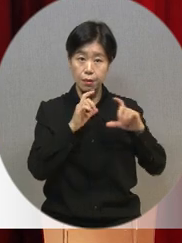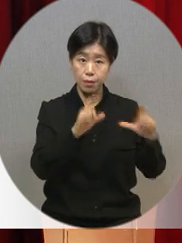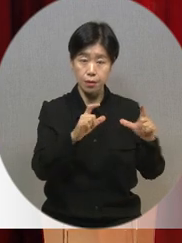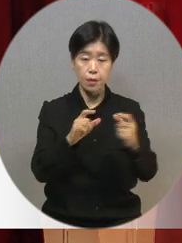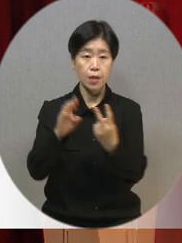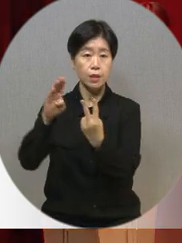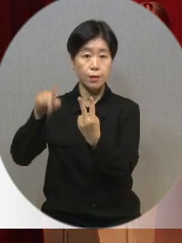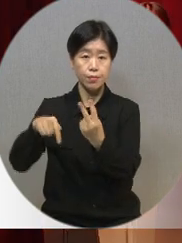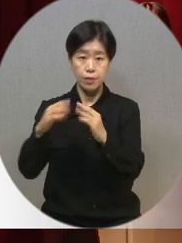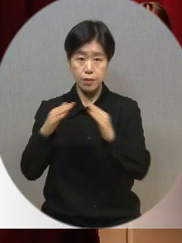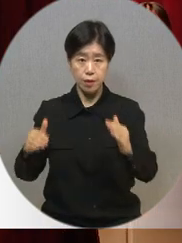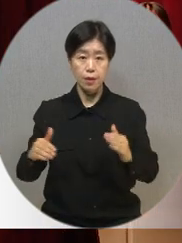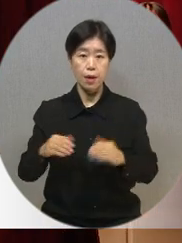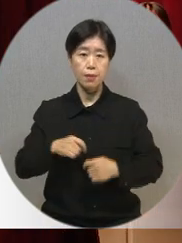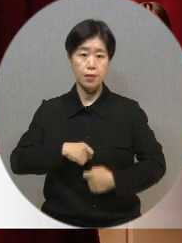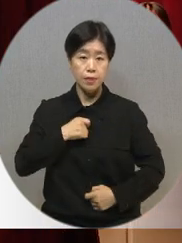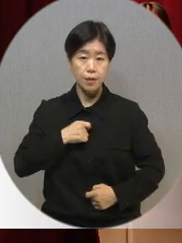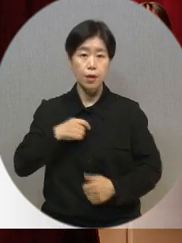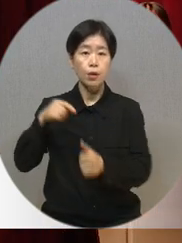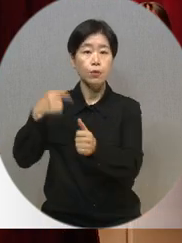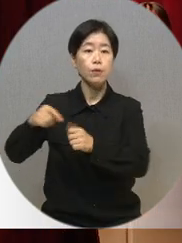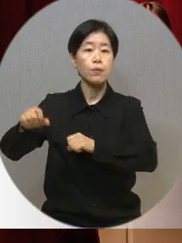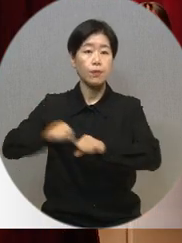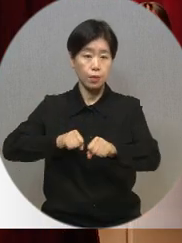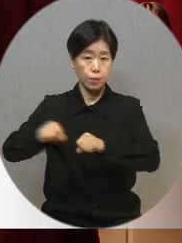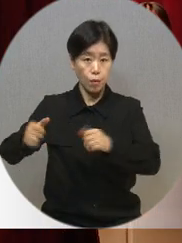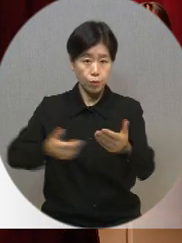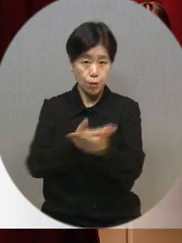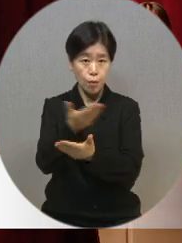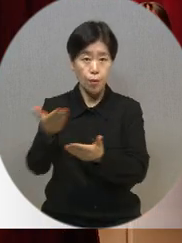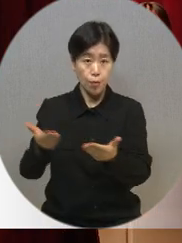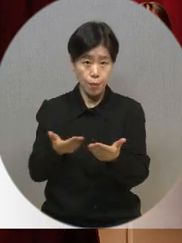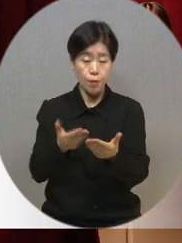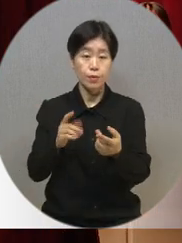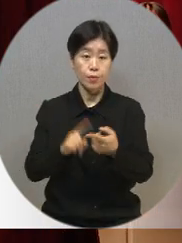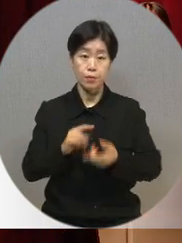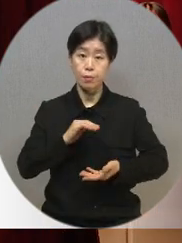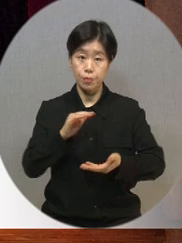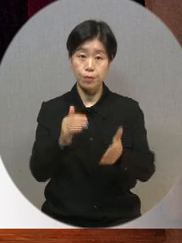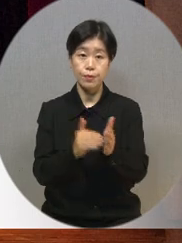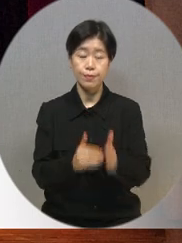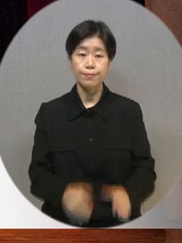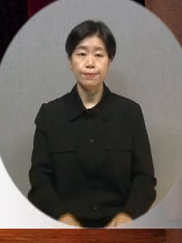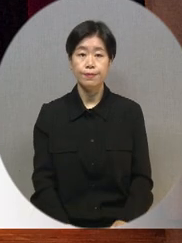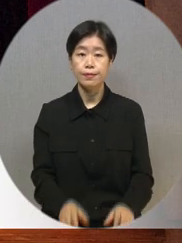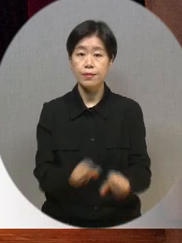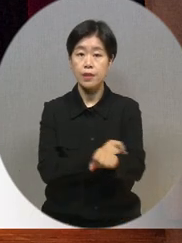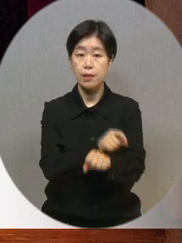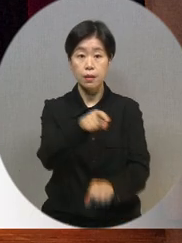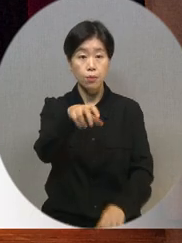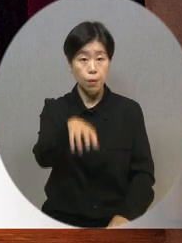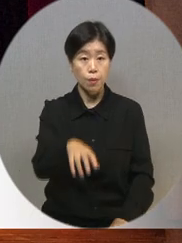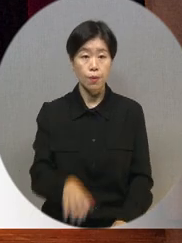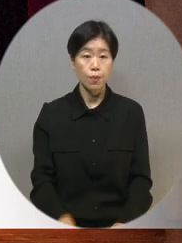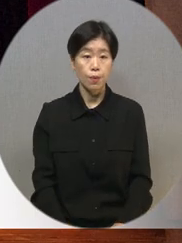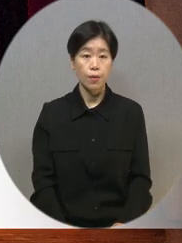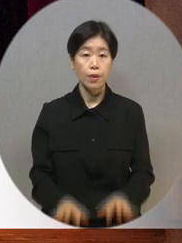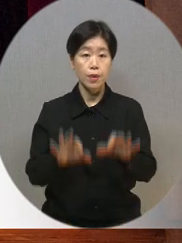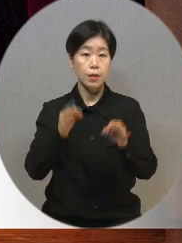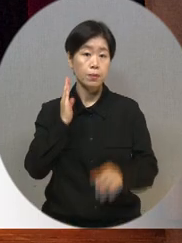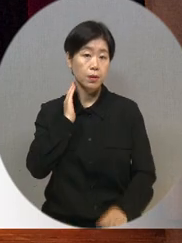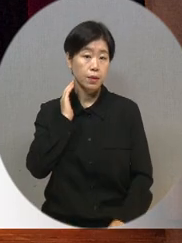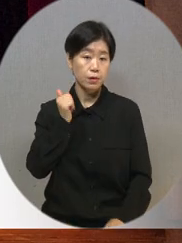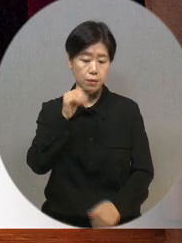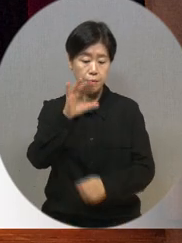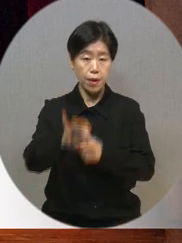2부 전남의 교육활동 공유 및 나눔이 진행됐습니다. 특히 이 자리에서는 김대중